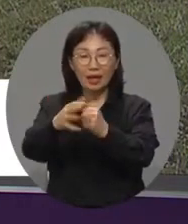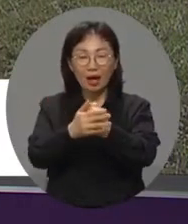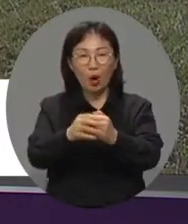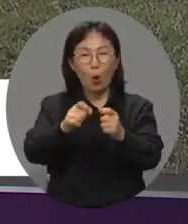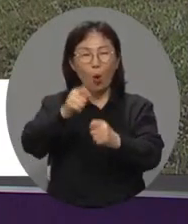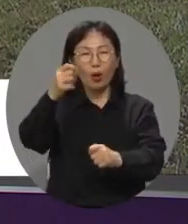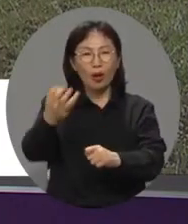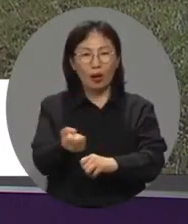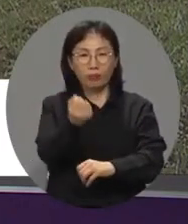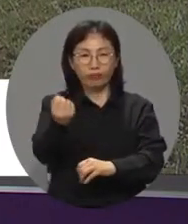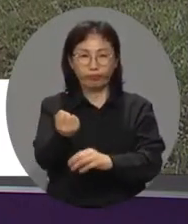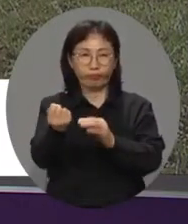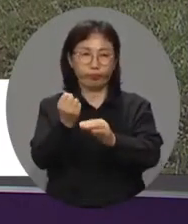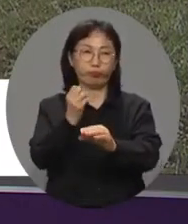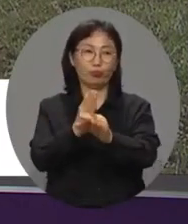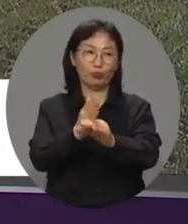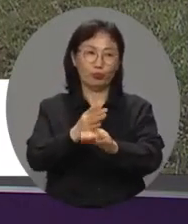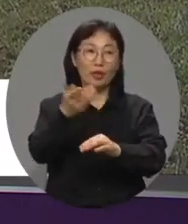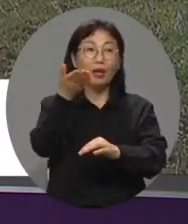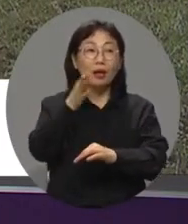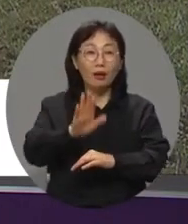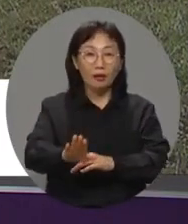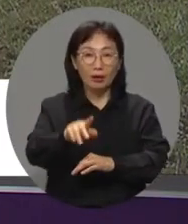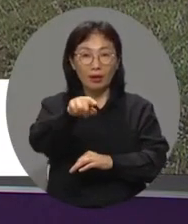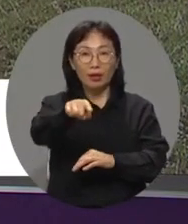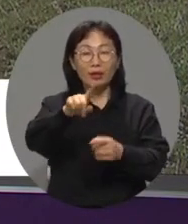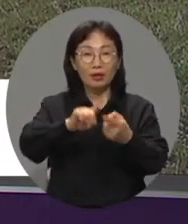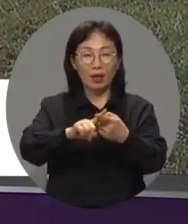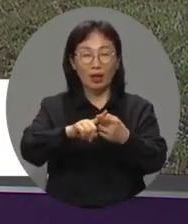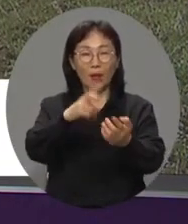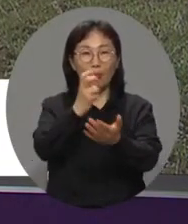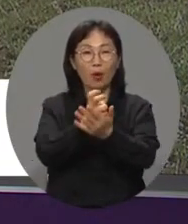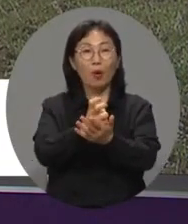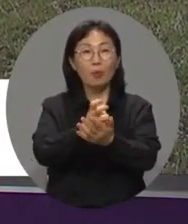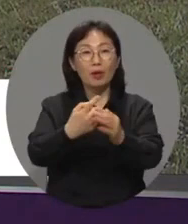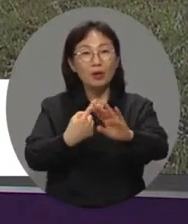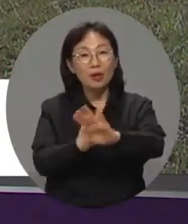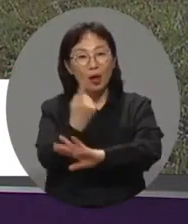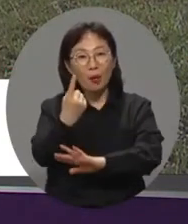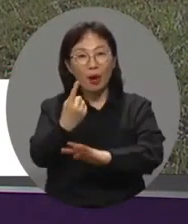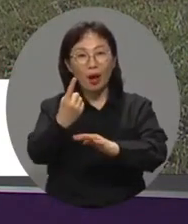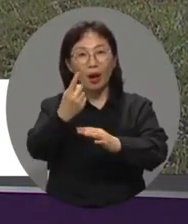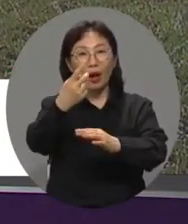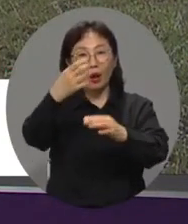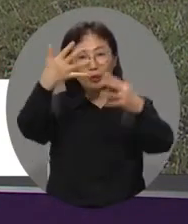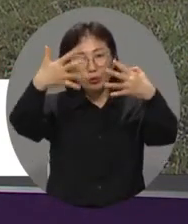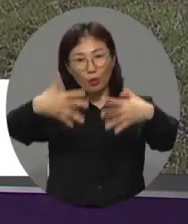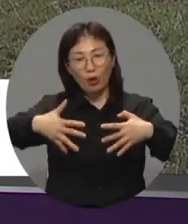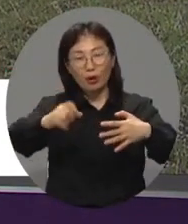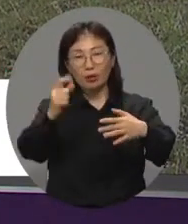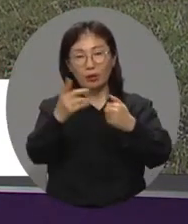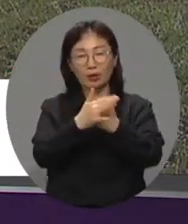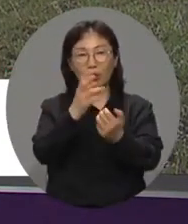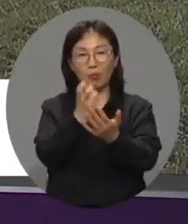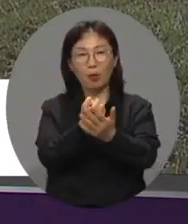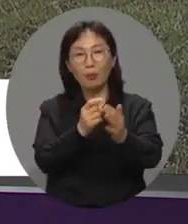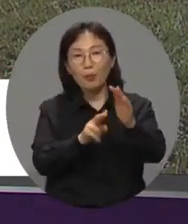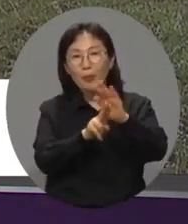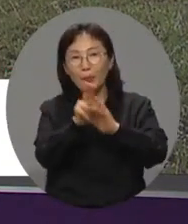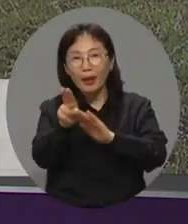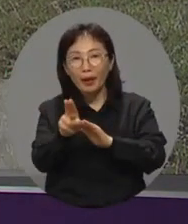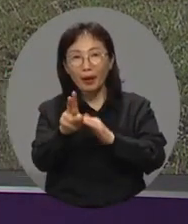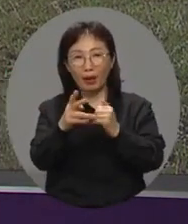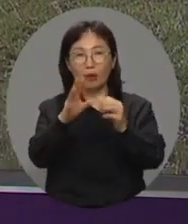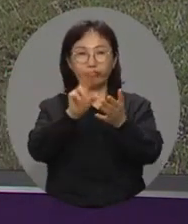년간 보유하고 있습니다. 그런데도 농지법의 예외 조항으로 법망을 피해갈 수 있어 문제로